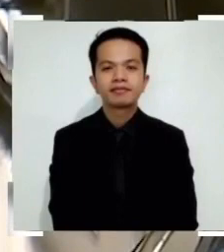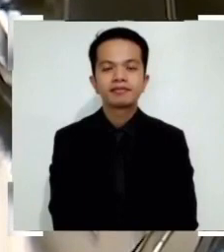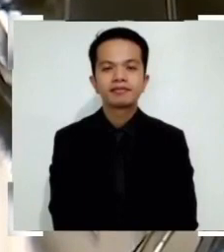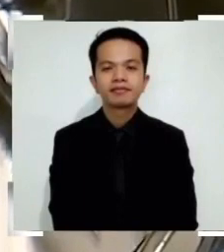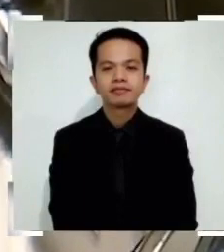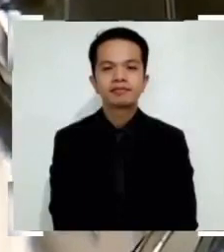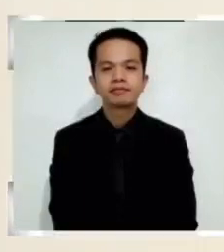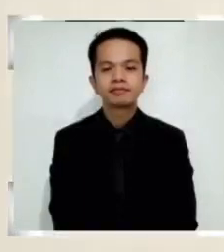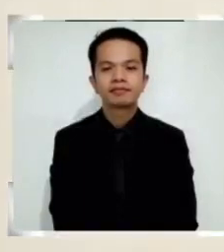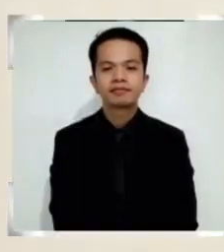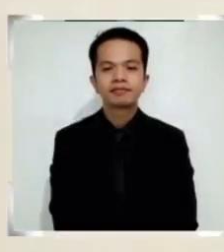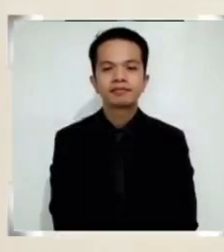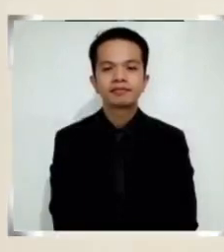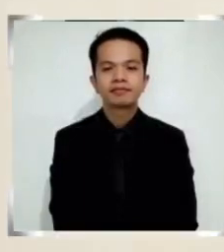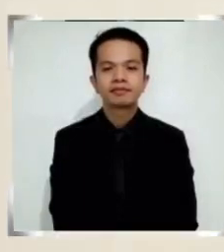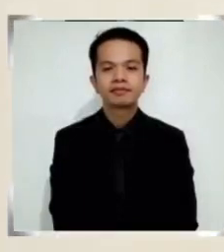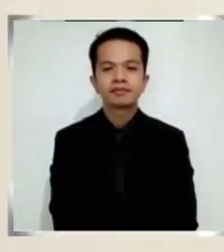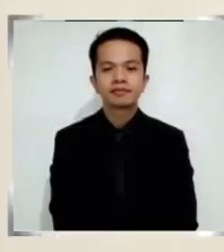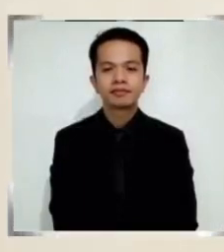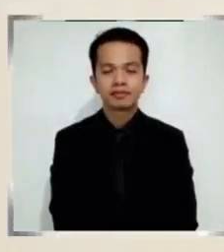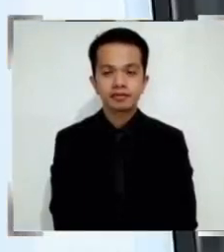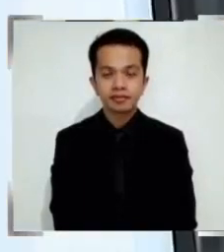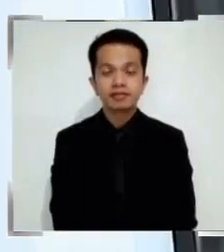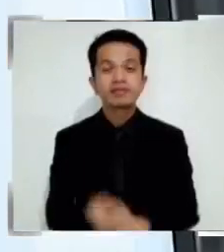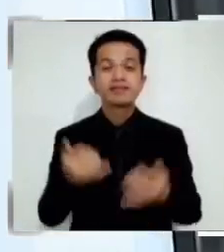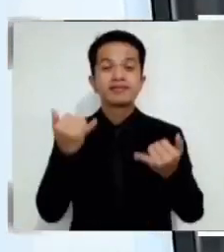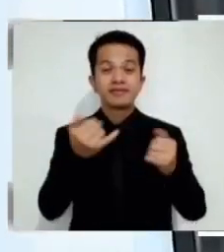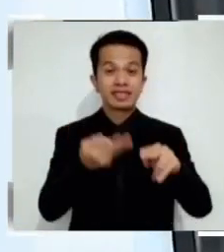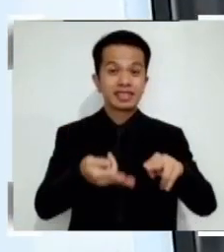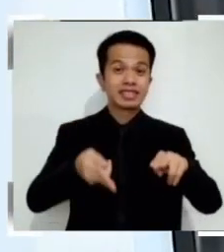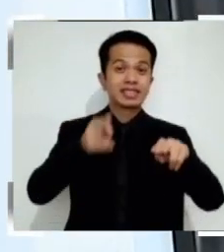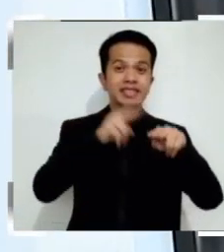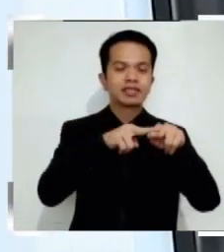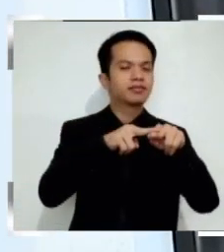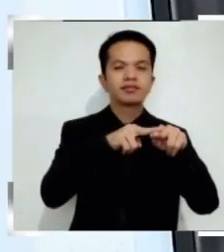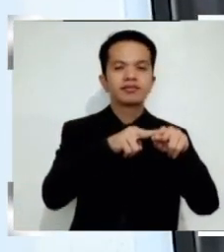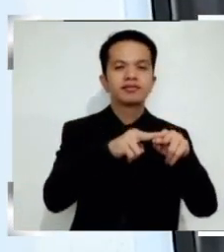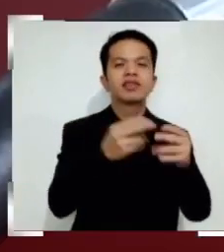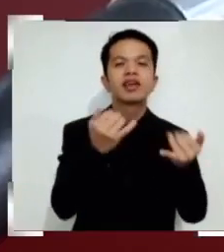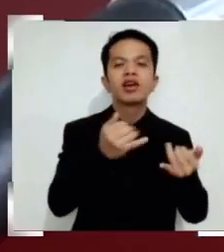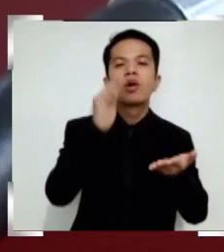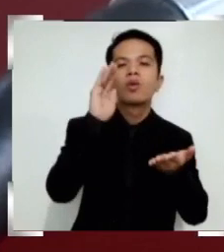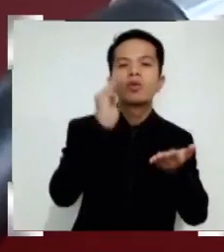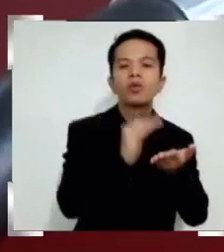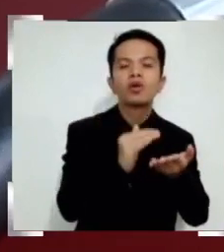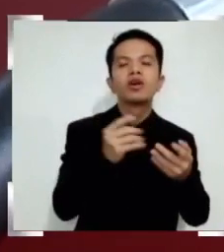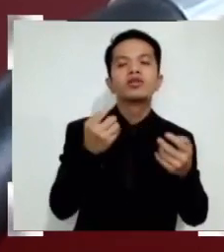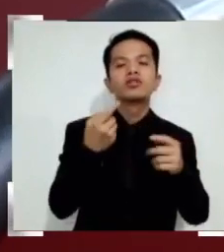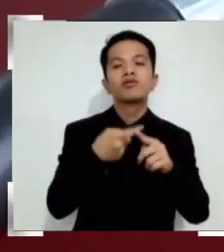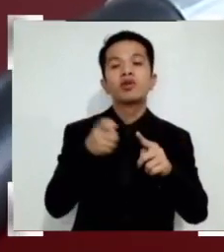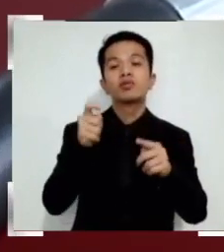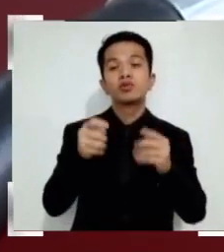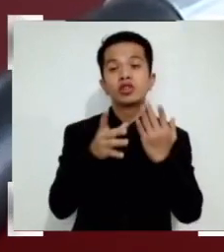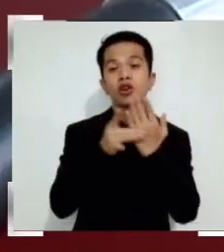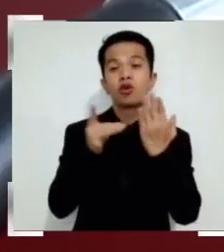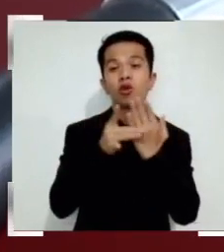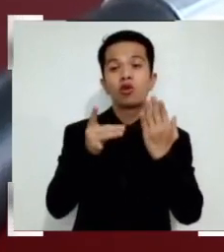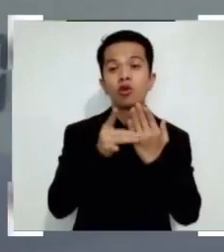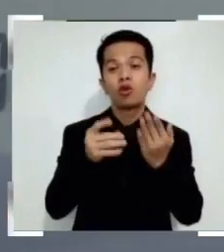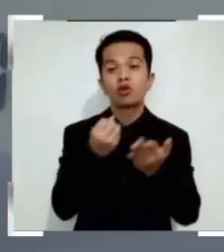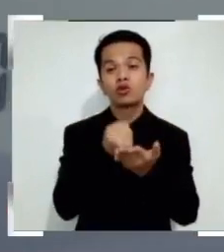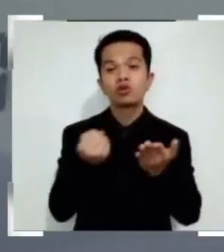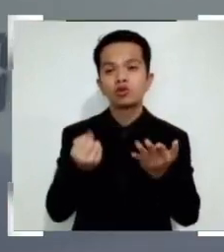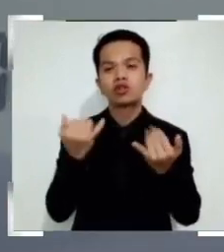Pepreno ang lingguhang taas presyo sa produktong petrolyo. Sa projection ng Oil Industry Source, naglalaro sa 40 to 60